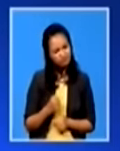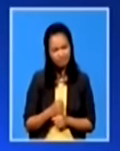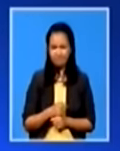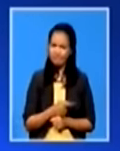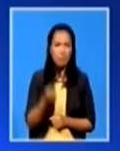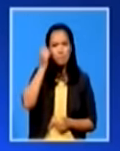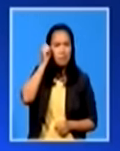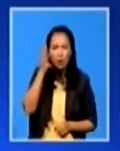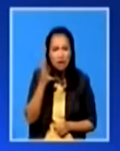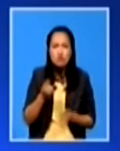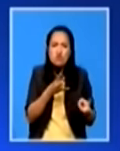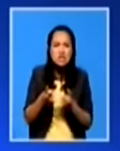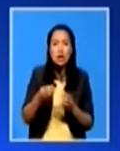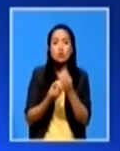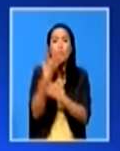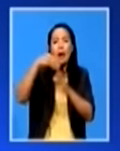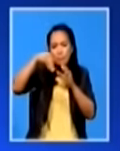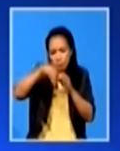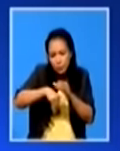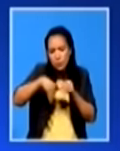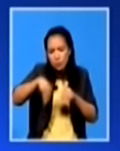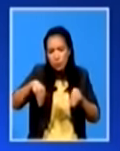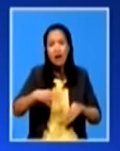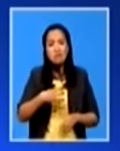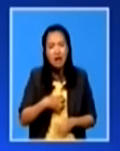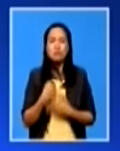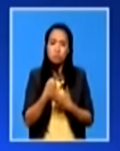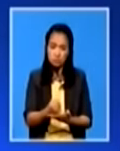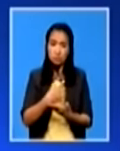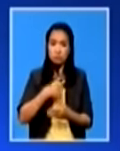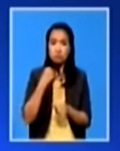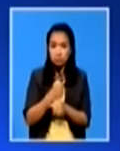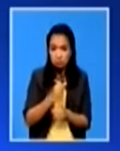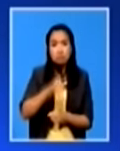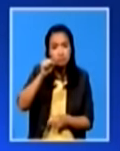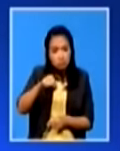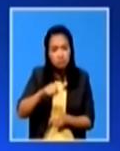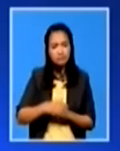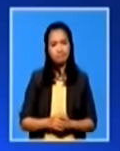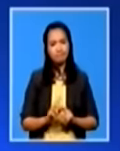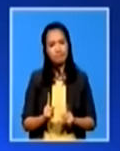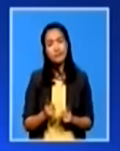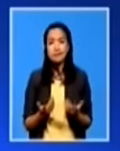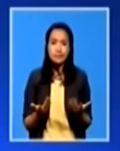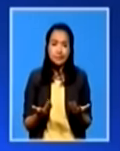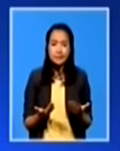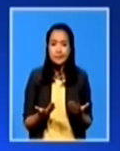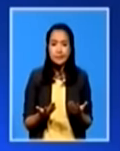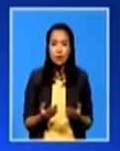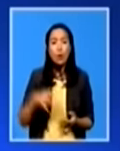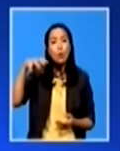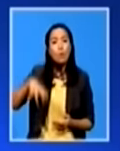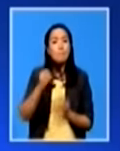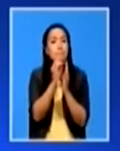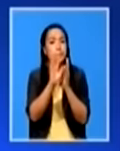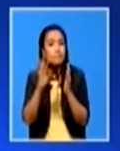ใจการปลูกต้นไม้เนี่ยทุกคนก็อยากจะปลูกอยากจะช่วยอยากจะทำนะก็หาทางกรมป่า